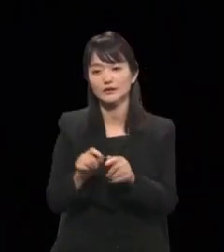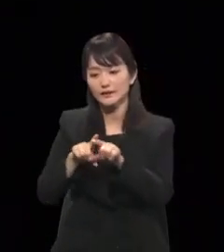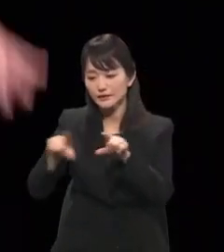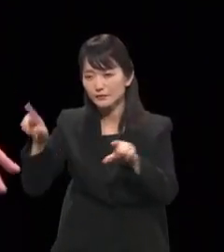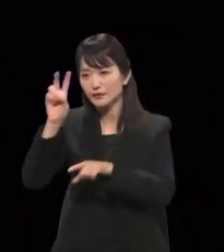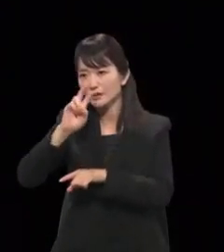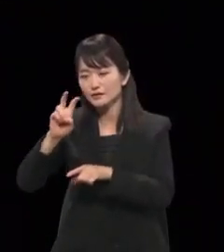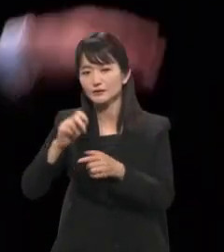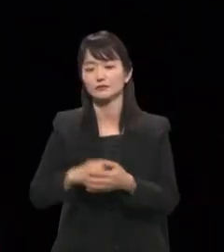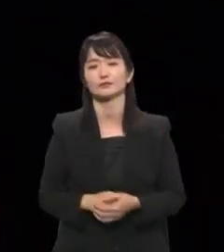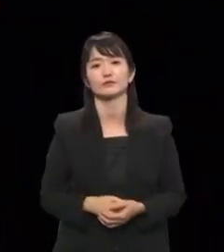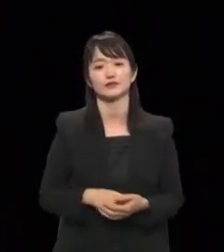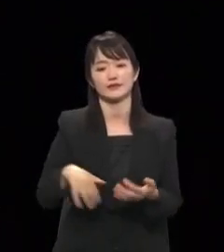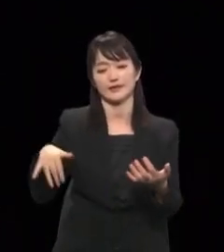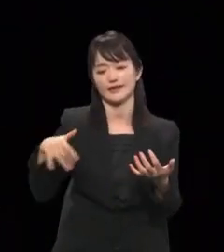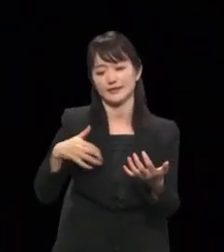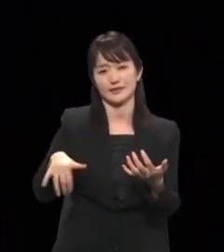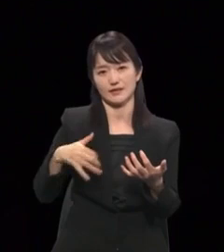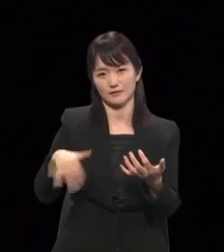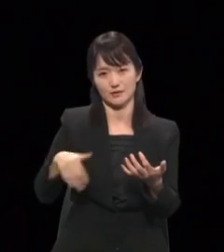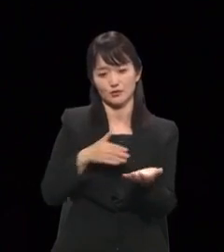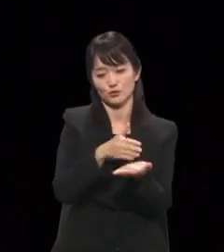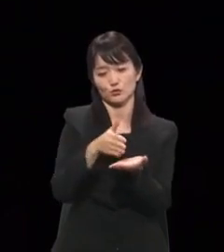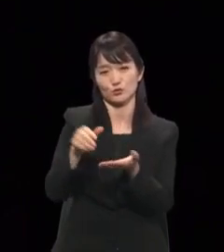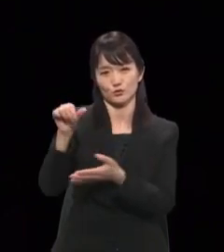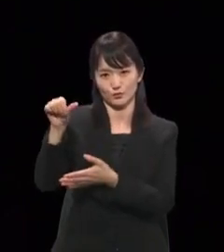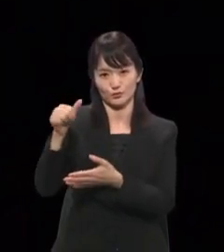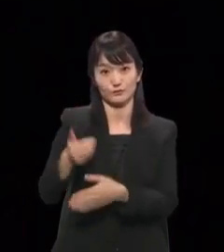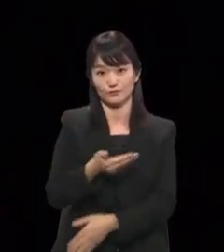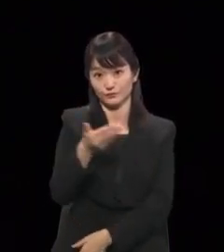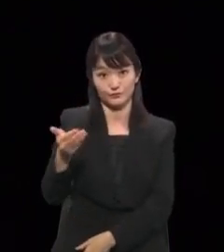단조, 요 다섯 종류를, 예, 여러분들에게